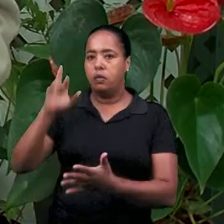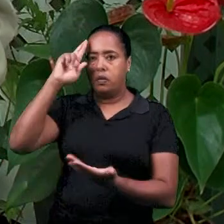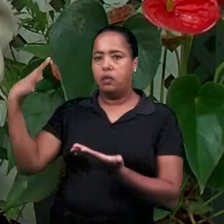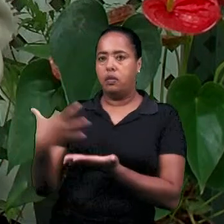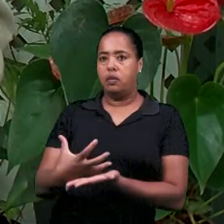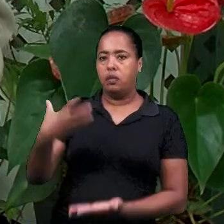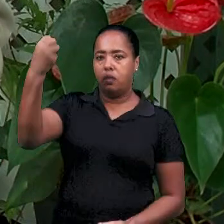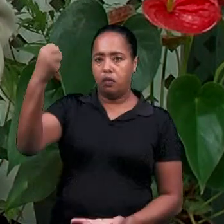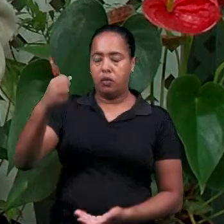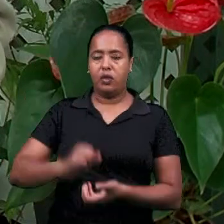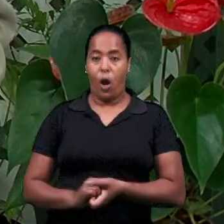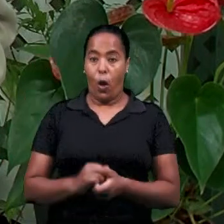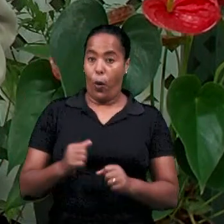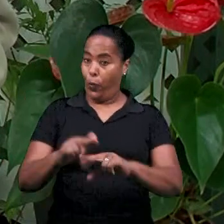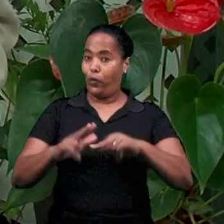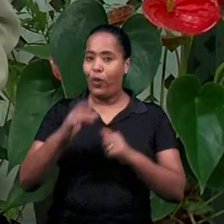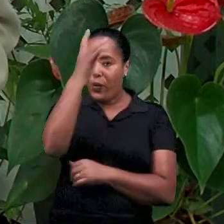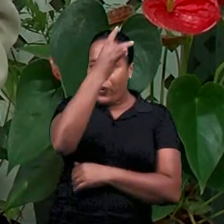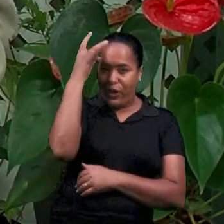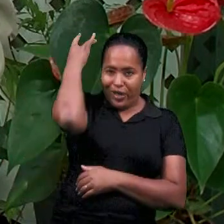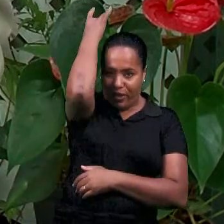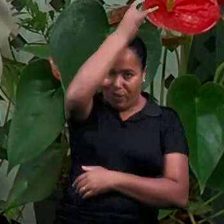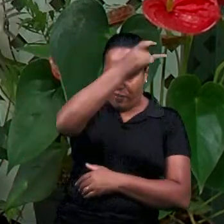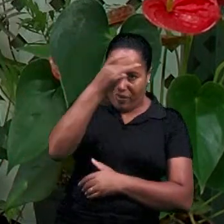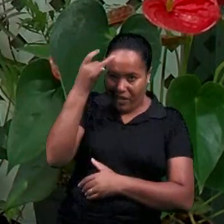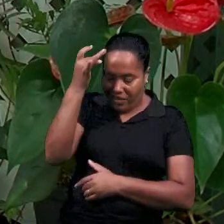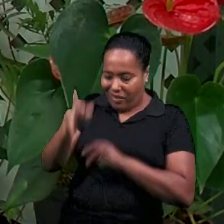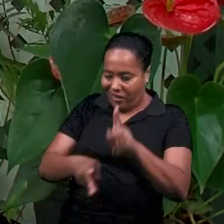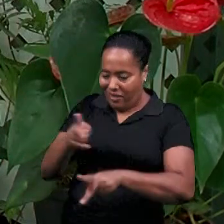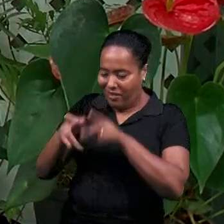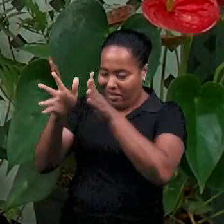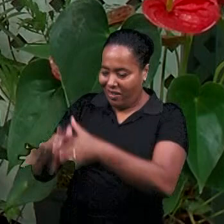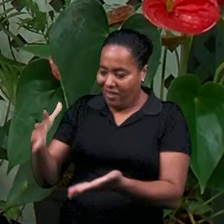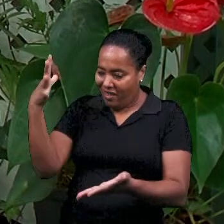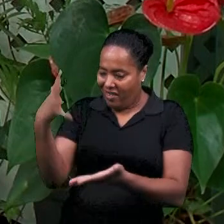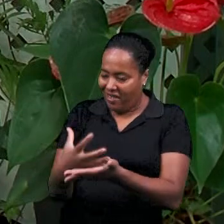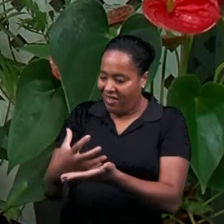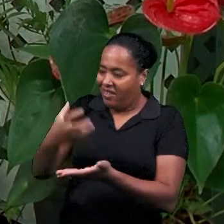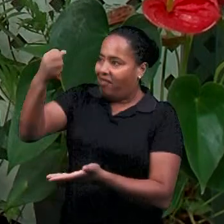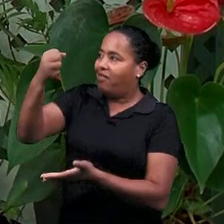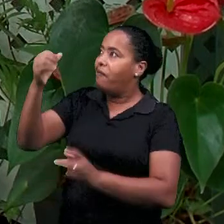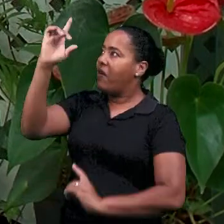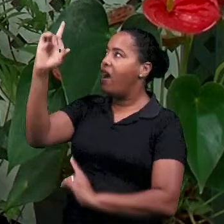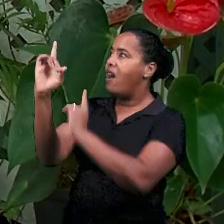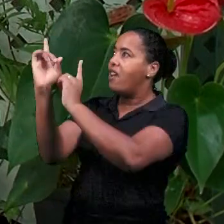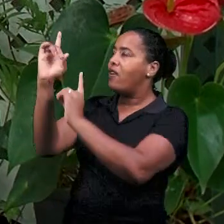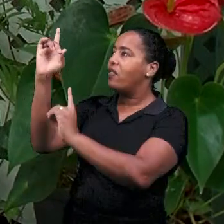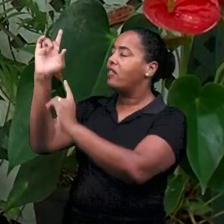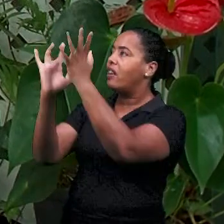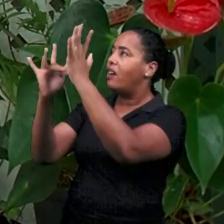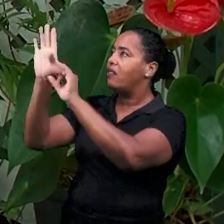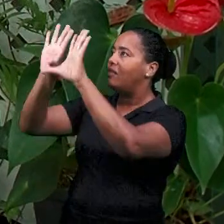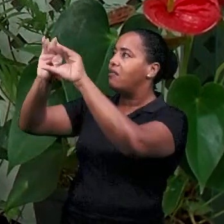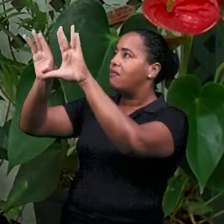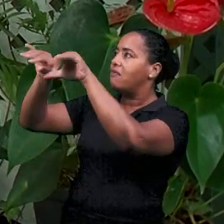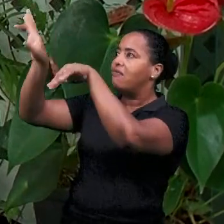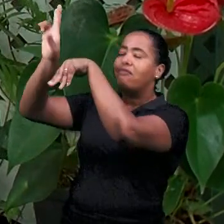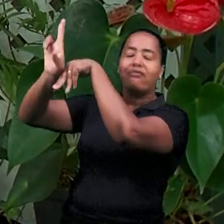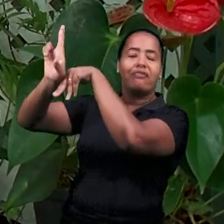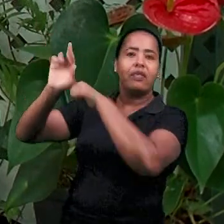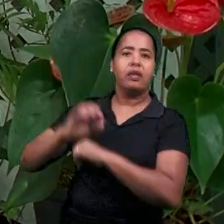Saint-Esprit, qui est celui qui prend soin de l'Église, amènera l'Église à la rencontre avec Jésus dans les nuages. C'est lui qui dit qu'il y a